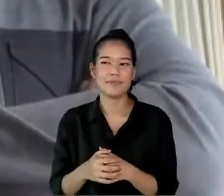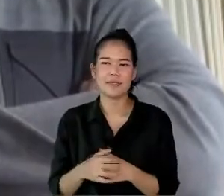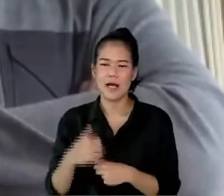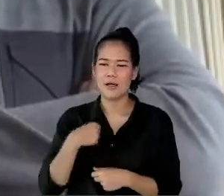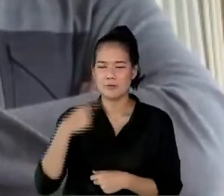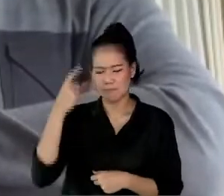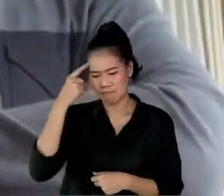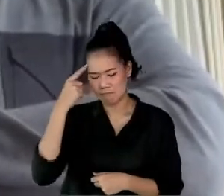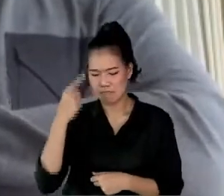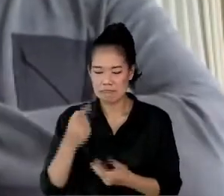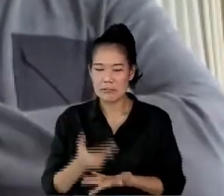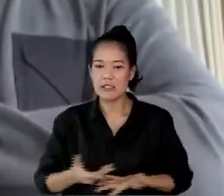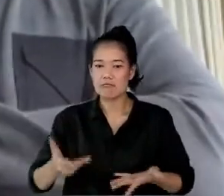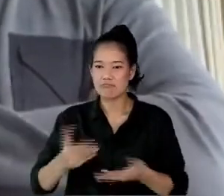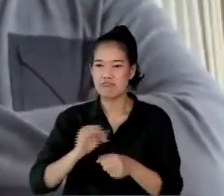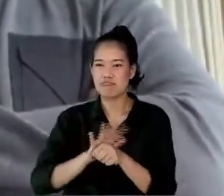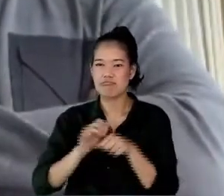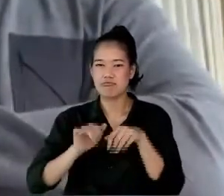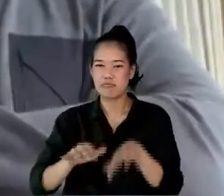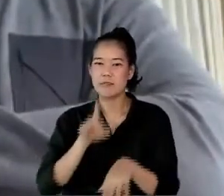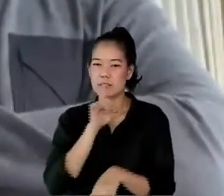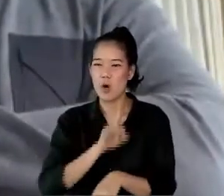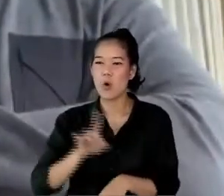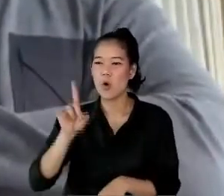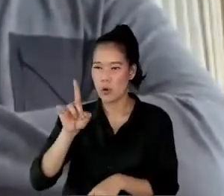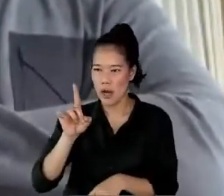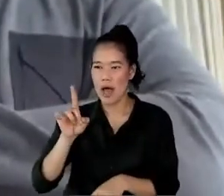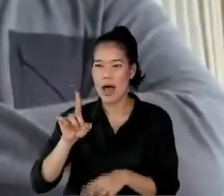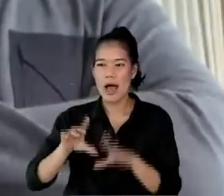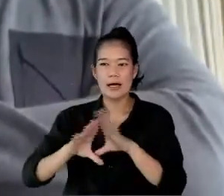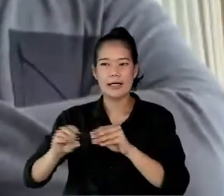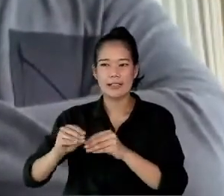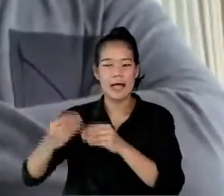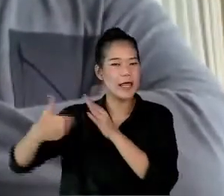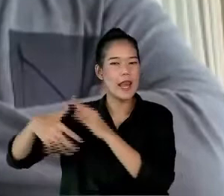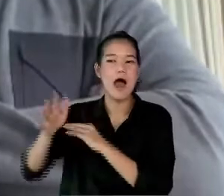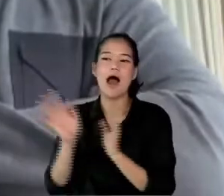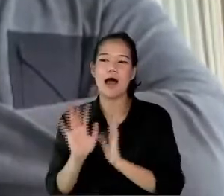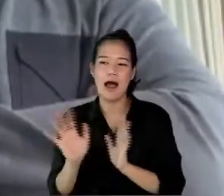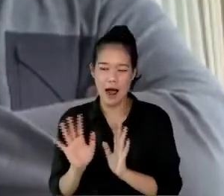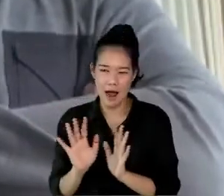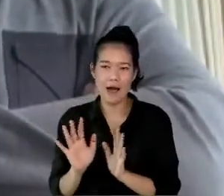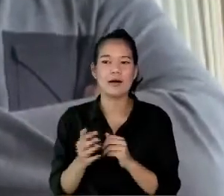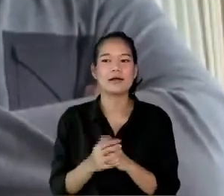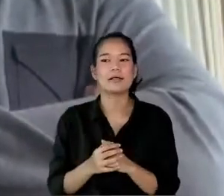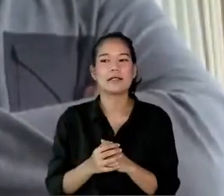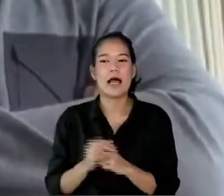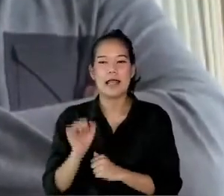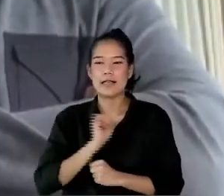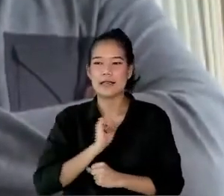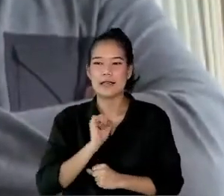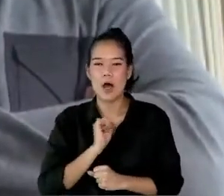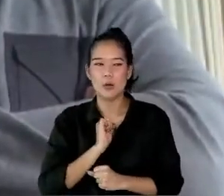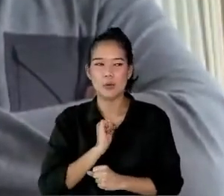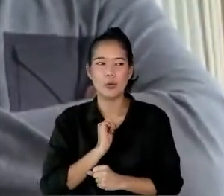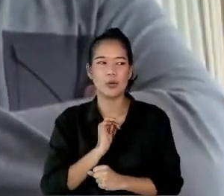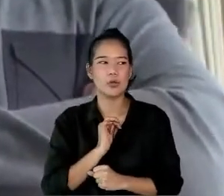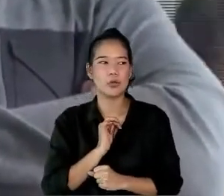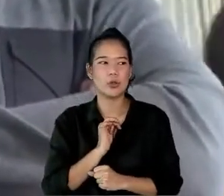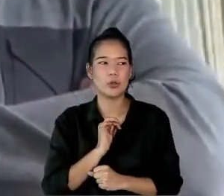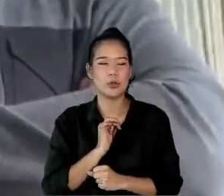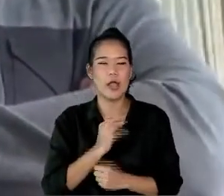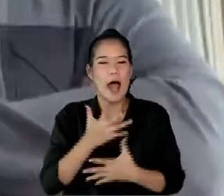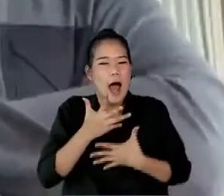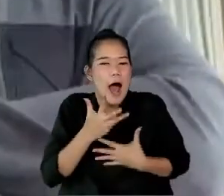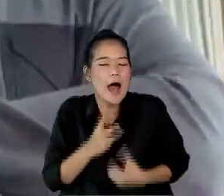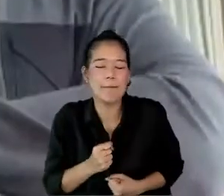aku pandemi ini insya Allah kita gak usah takut kehilangan pekerjaan. Kita tidak usah takut bahwa tidak